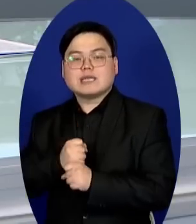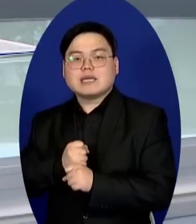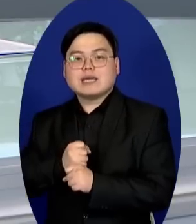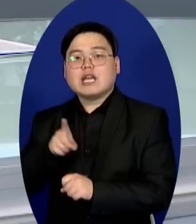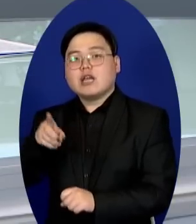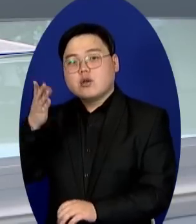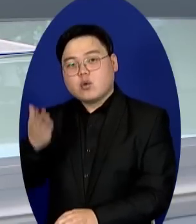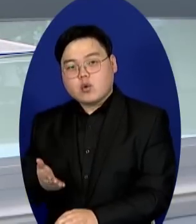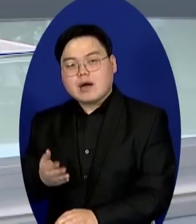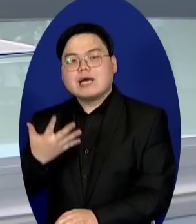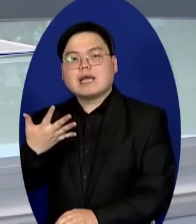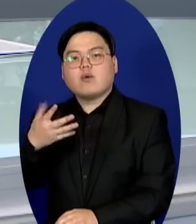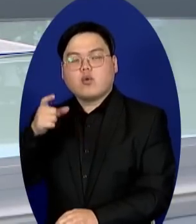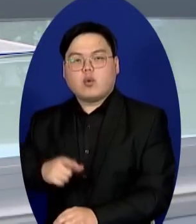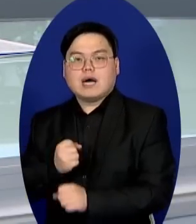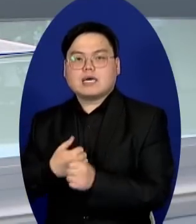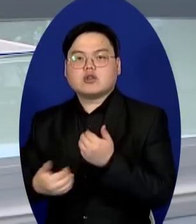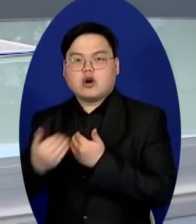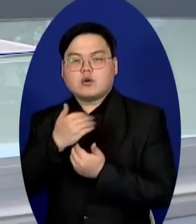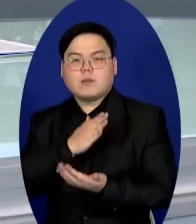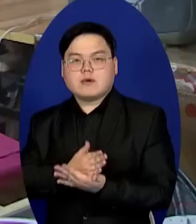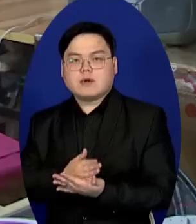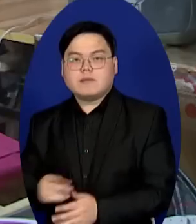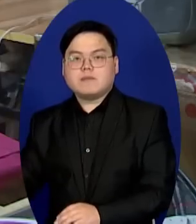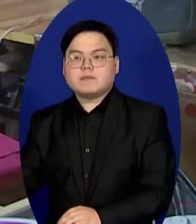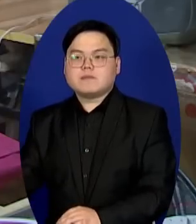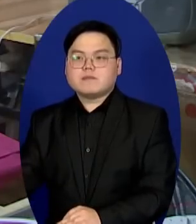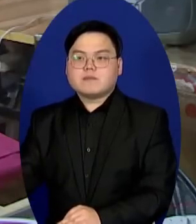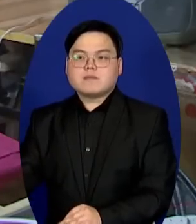тэрээр 5 хүнийг ажлын байраар хангасан байна.